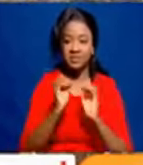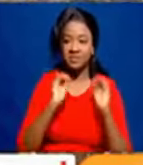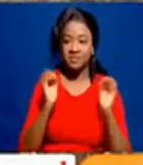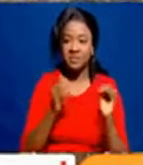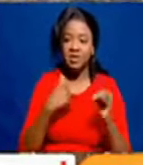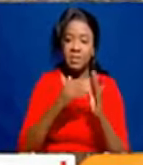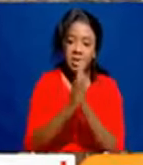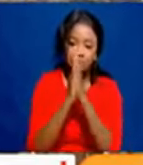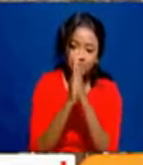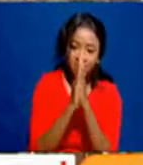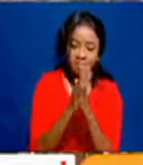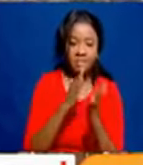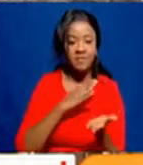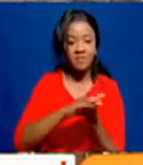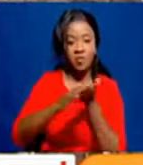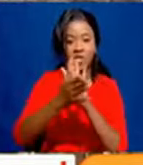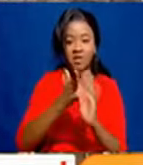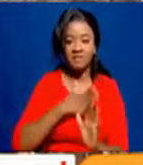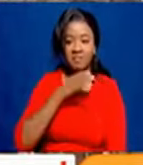msamaha,